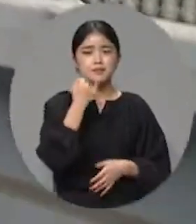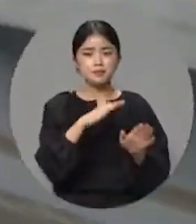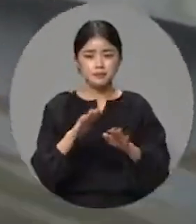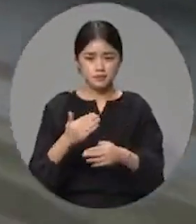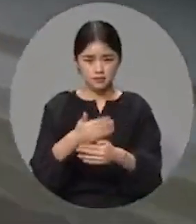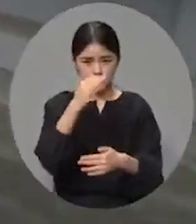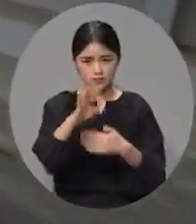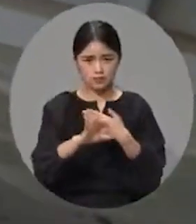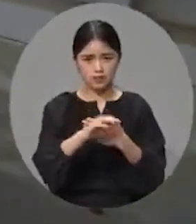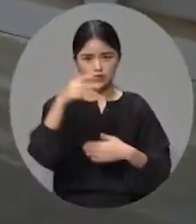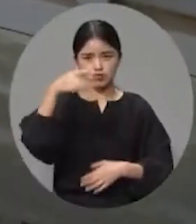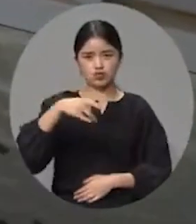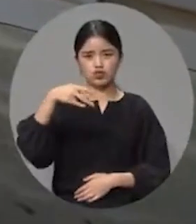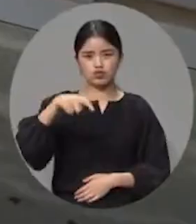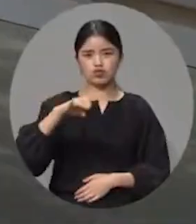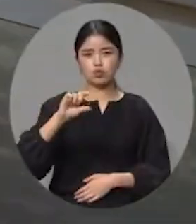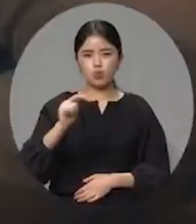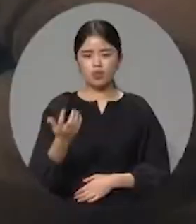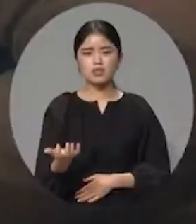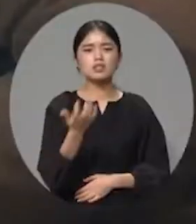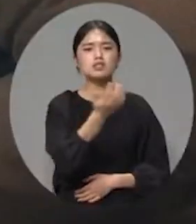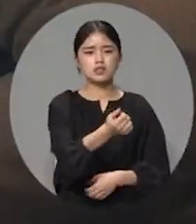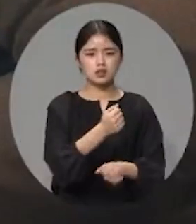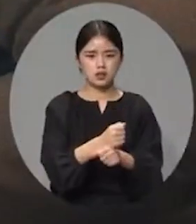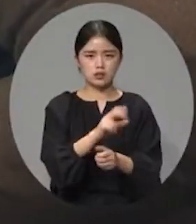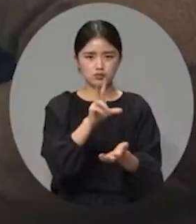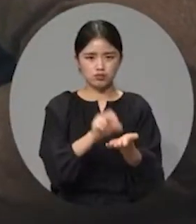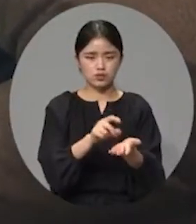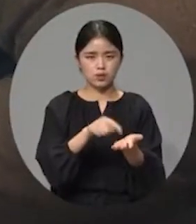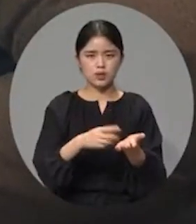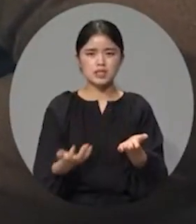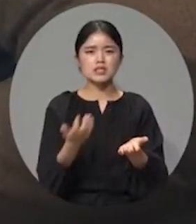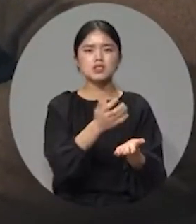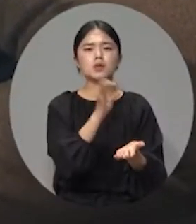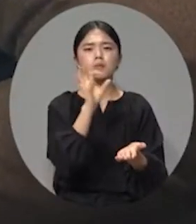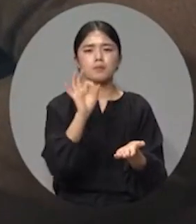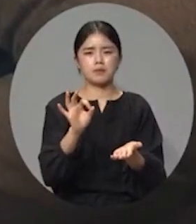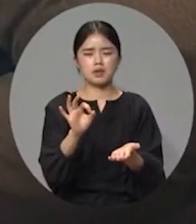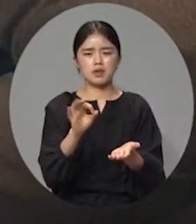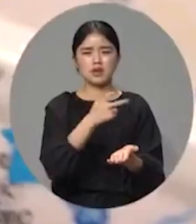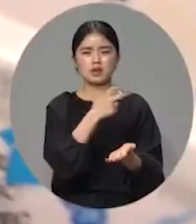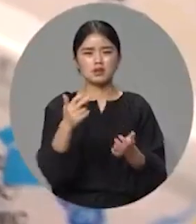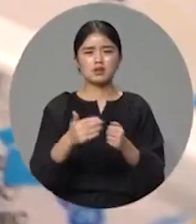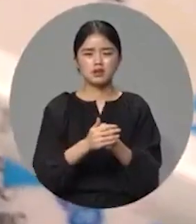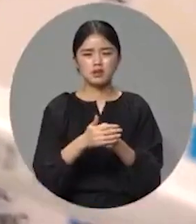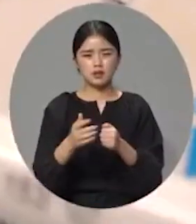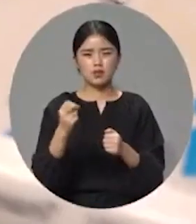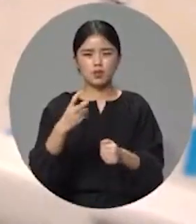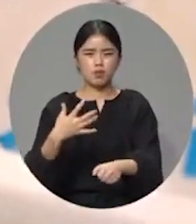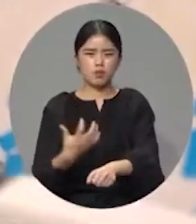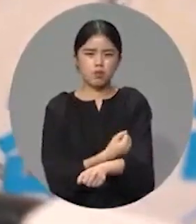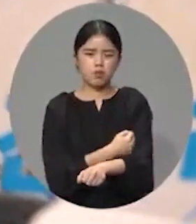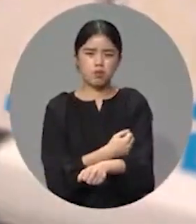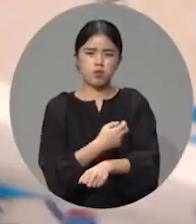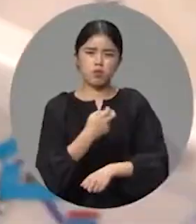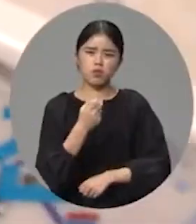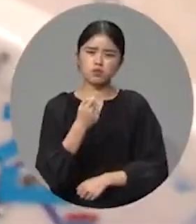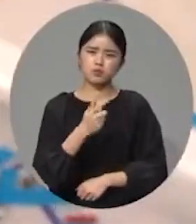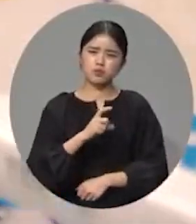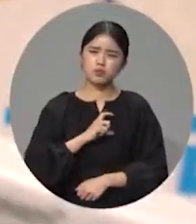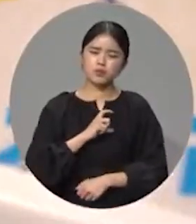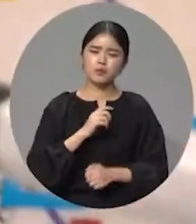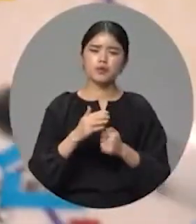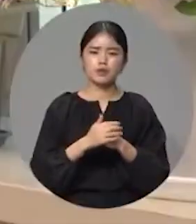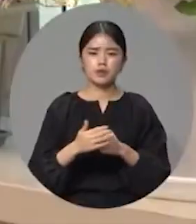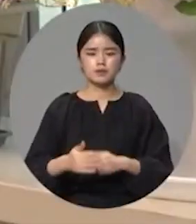하려면 취수원을 상류 쪽으로 이전해야 하고 이전 비용도 만만치 않은 데다 효과도 의문시된다며